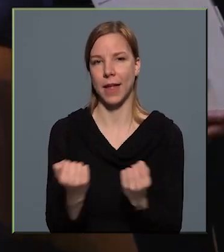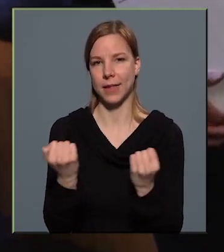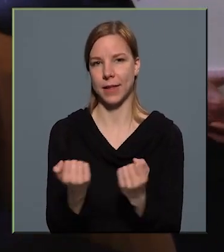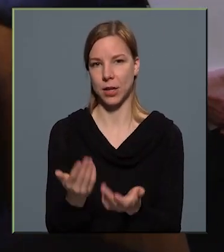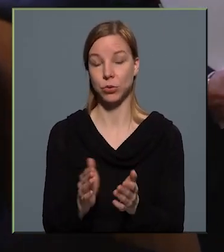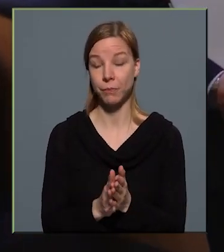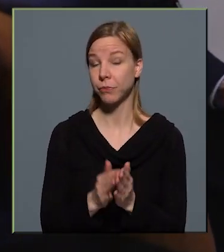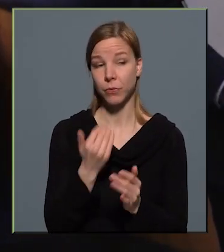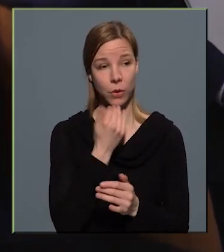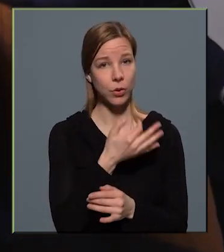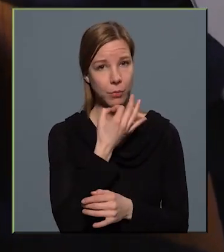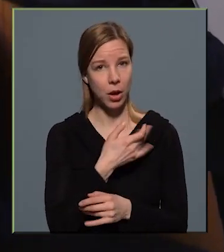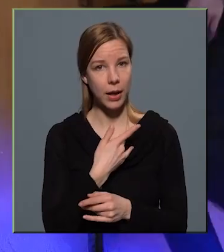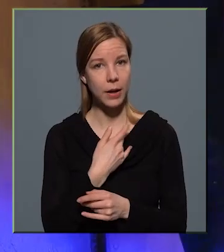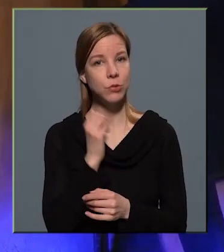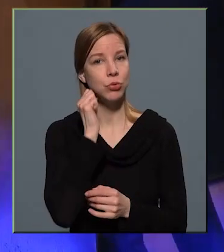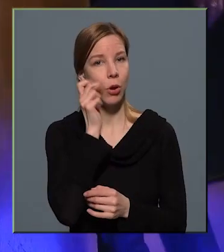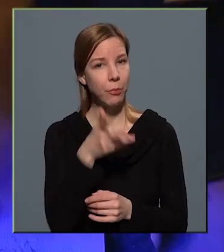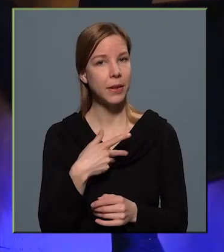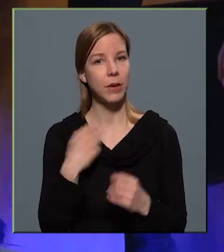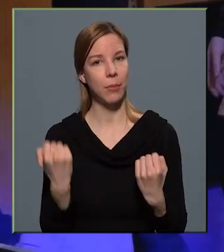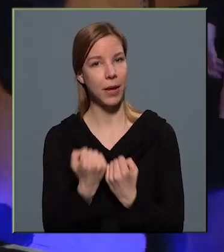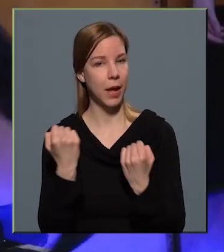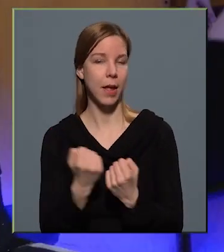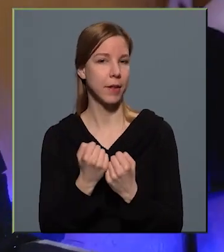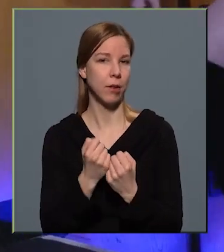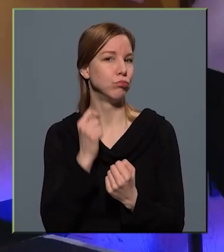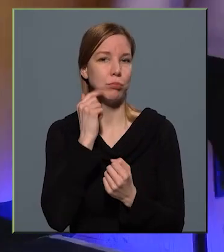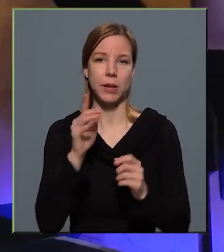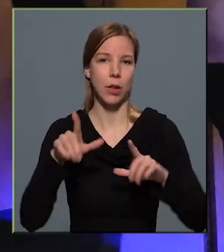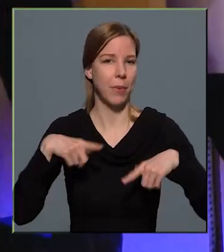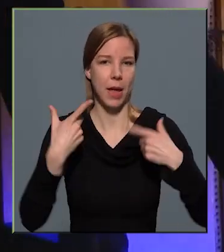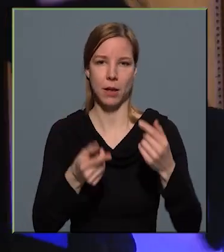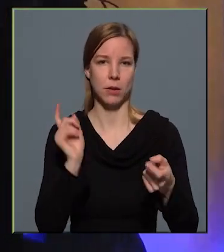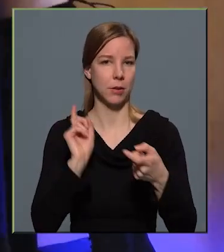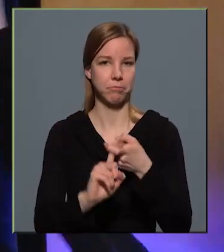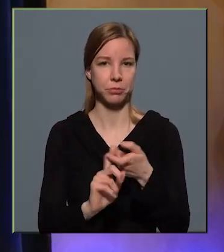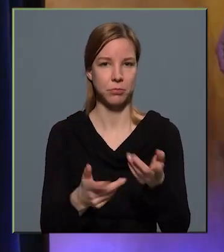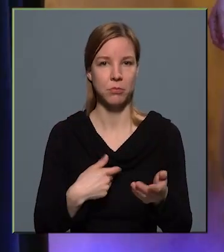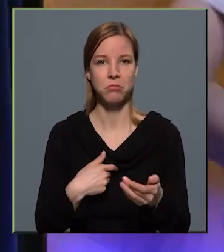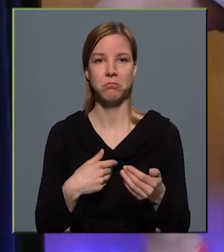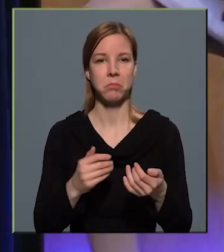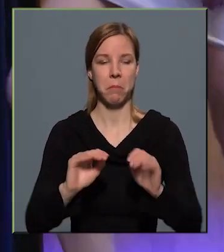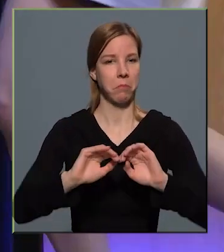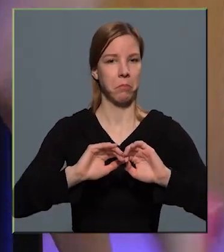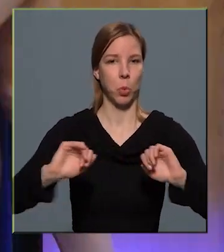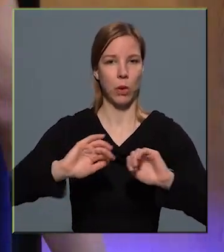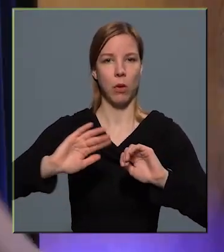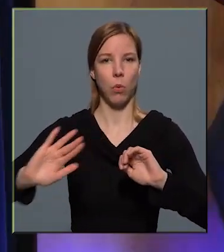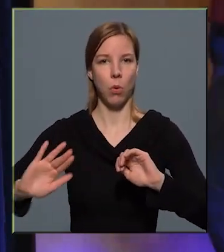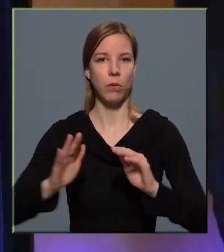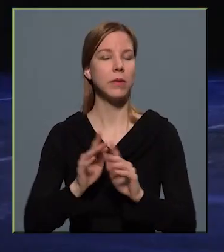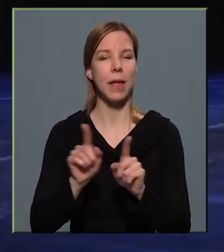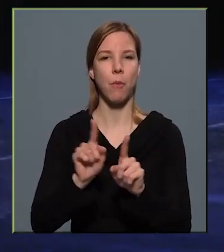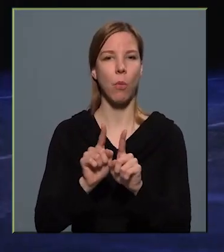kérdést. A mindennapi edzések nekem a mindennapi élet részét képezik, és nem annyira határolódnak el úgy, mint az